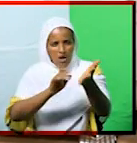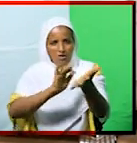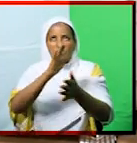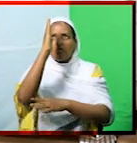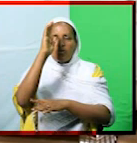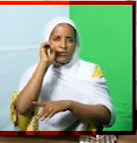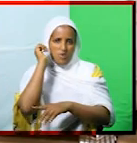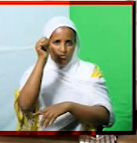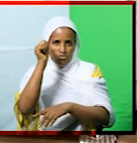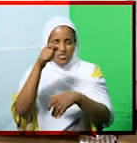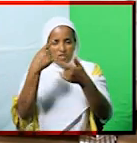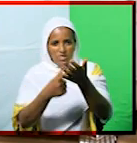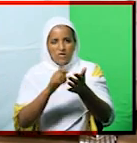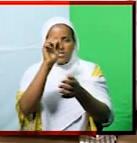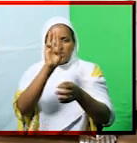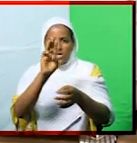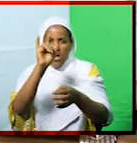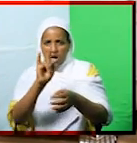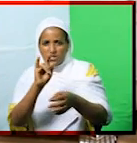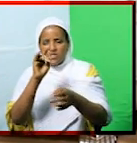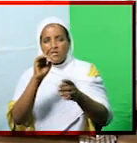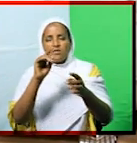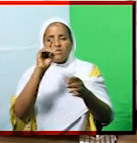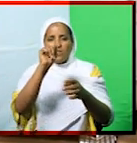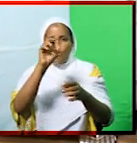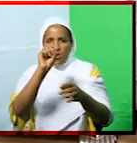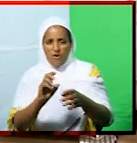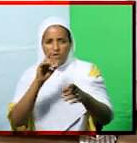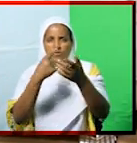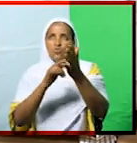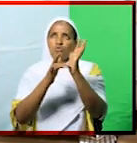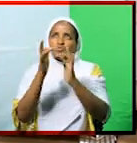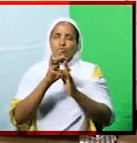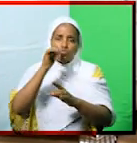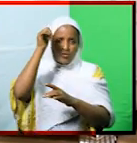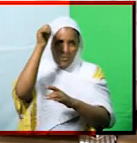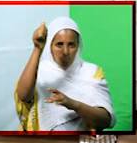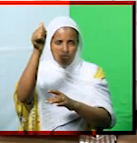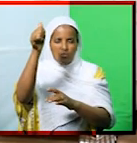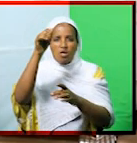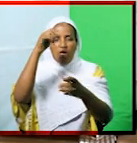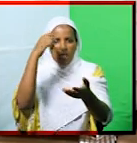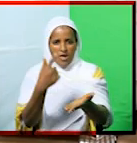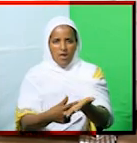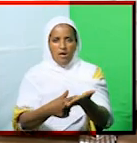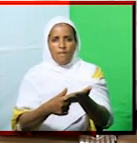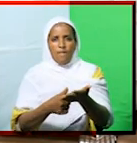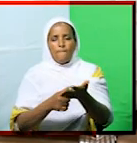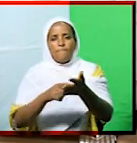ዋጋ ይከፍላል። ስለዚህ ዘይ አሲ ተወካፊ ብለን የምንለው ጌታችን መድኃኒታችን ኢየሱስ ክርስቶስ